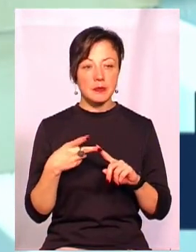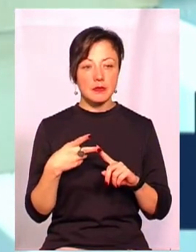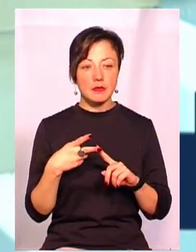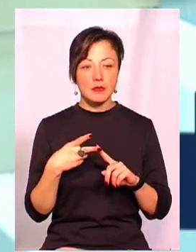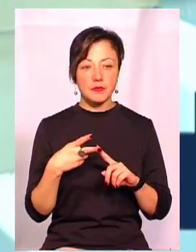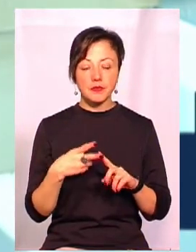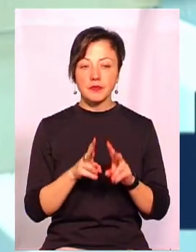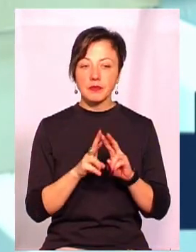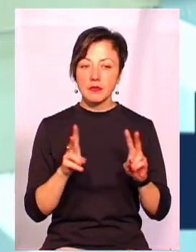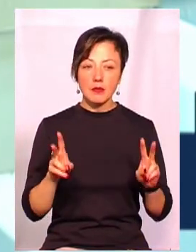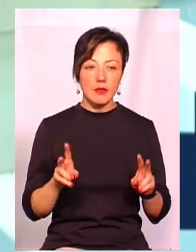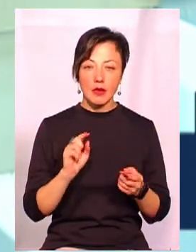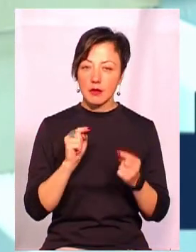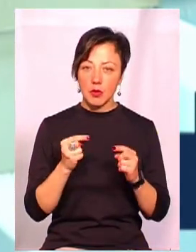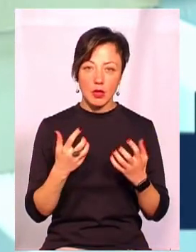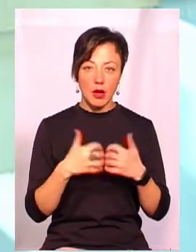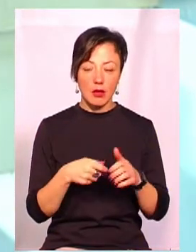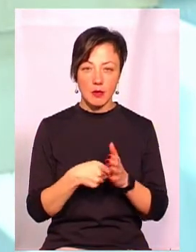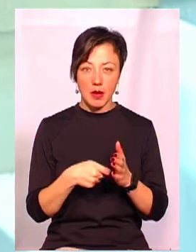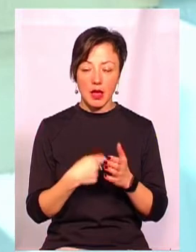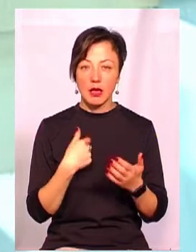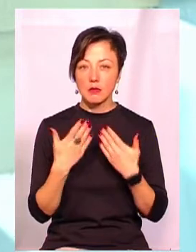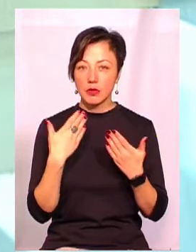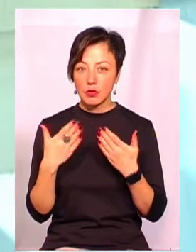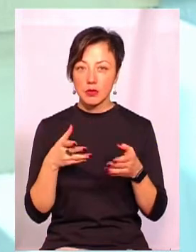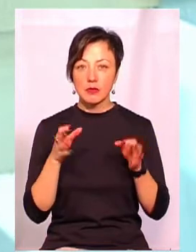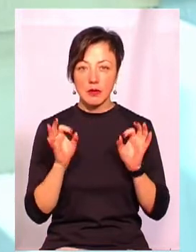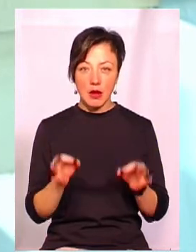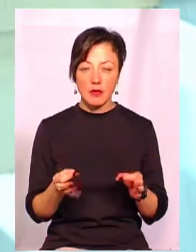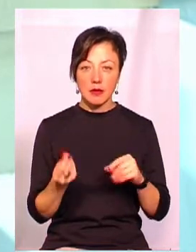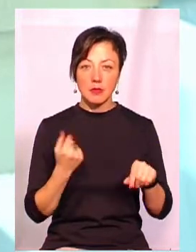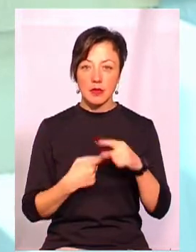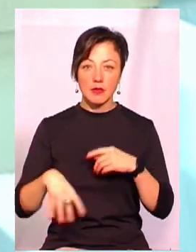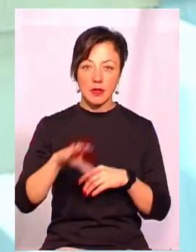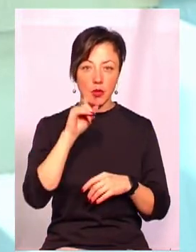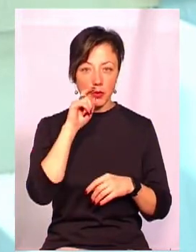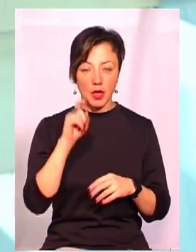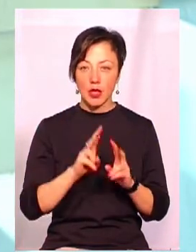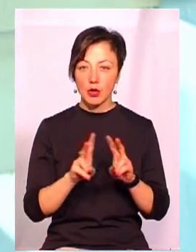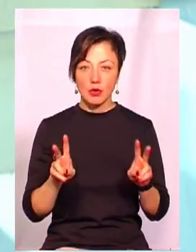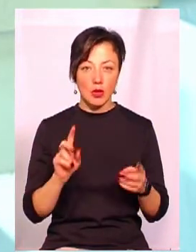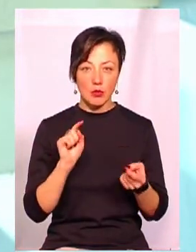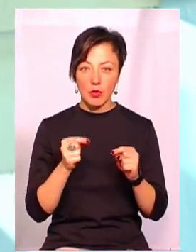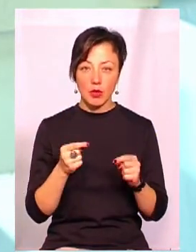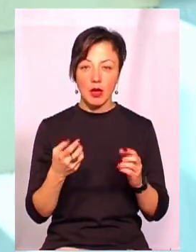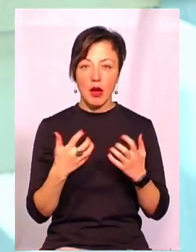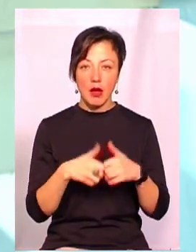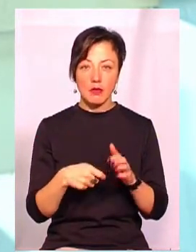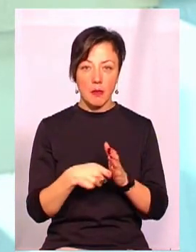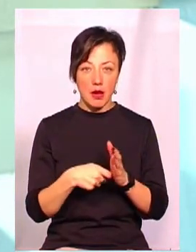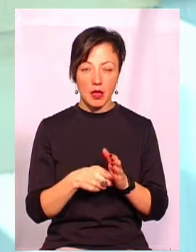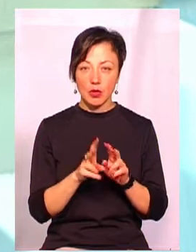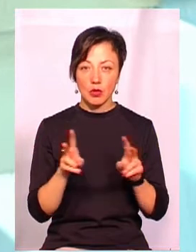Друге. Ніхто не проти касових апаратів. Я спілкуюся справді з підприємцями з усієї України. Ніхто не проти касових